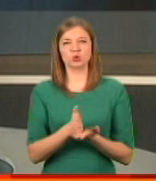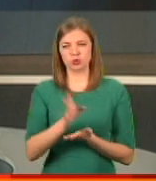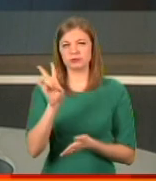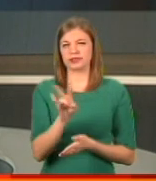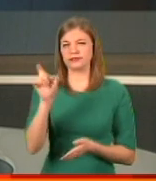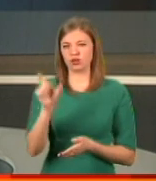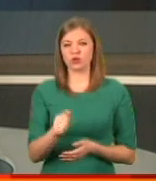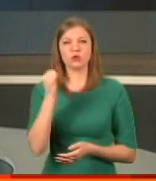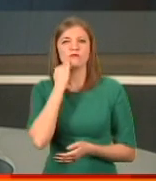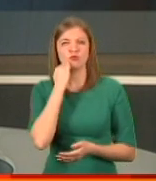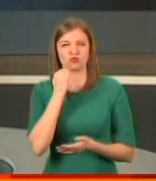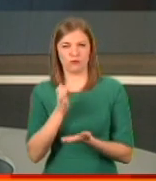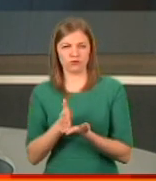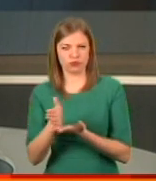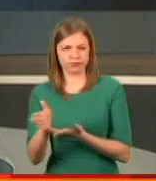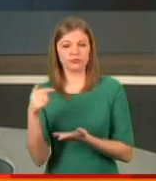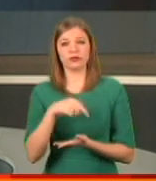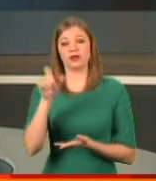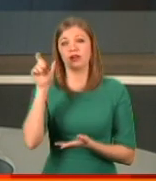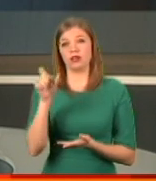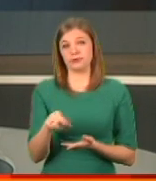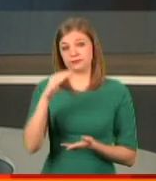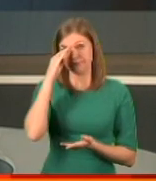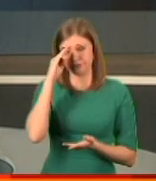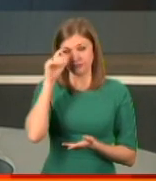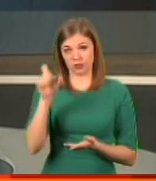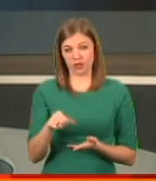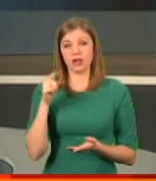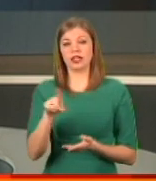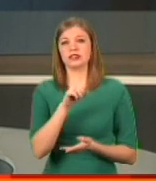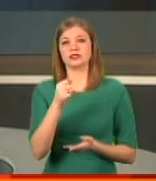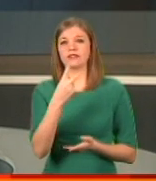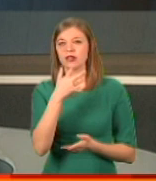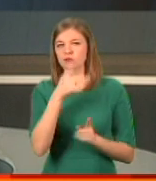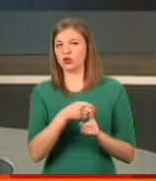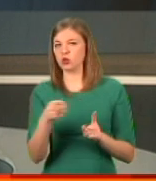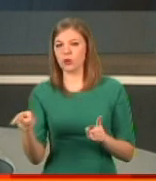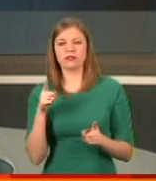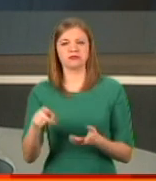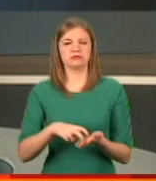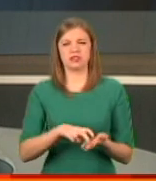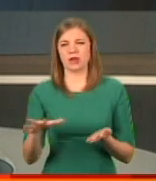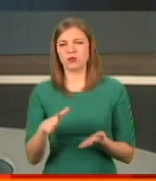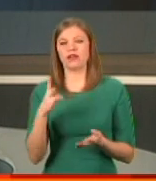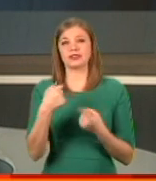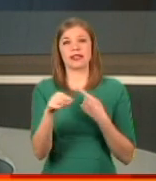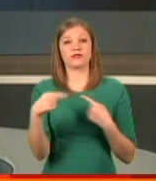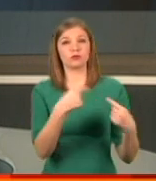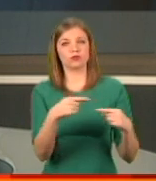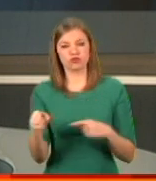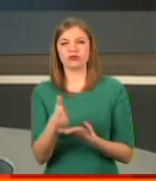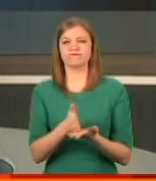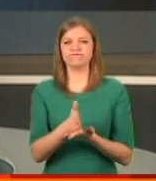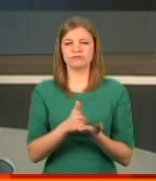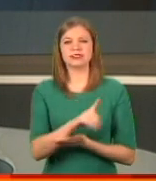священника Московського патріархату. Пан отець Ігор Сава за чверть століття в храмі не боявся, на відміну від інших,